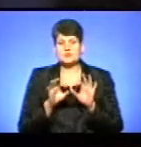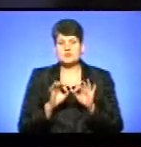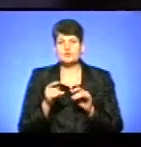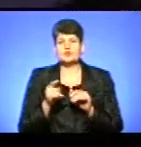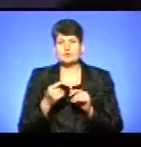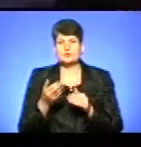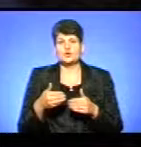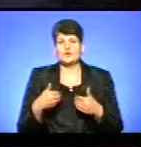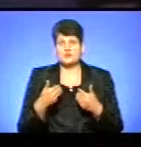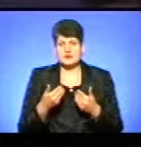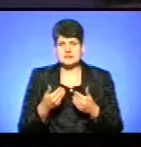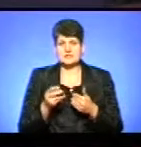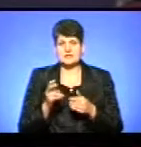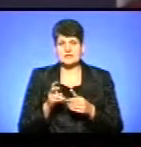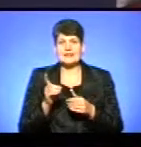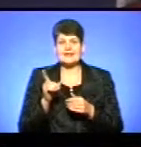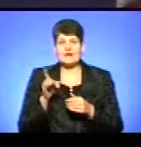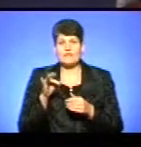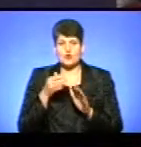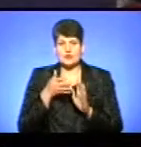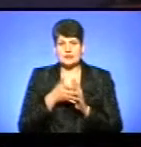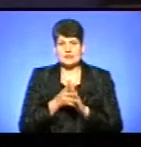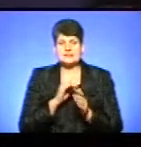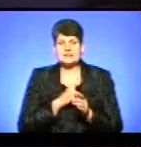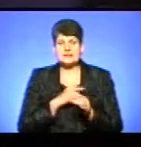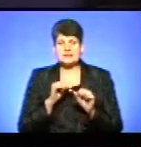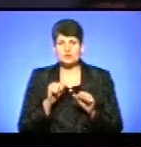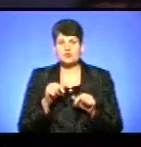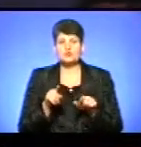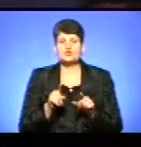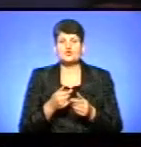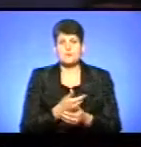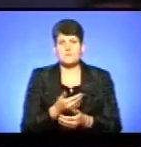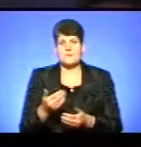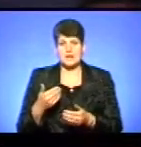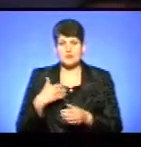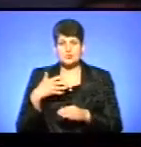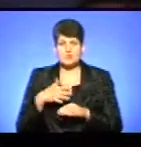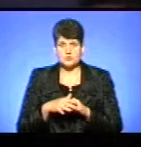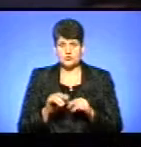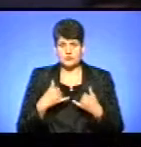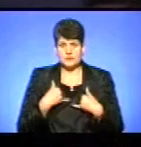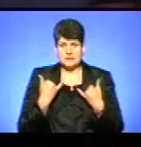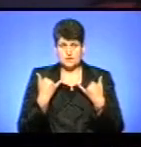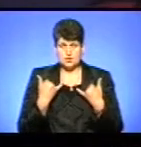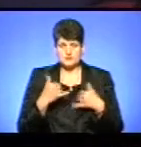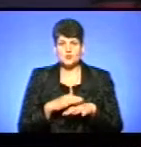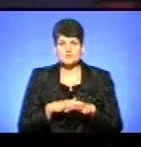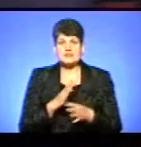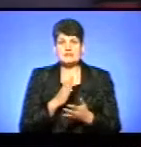до вас з цим гаслом «Євроінтеграція – сила можливостей». Тому що ми розуміємо, що в нас сьогодні в суспільстві